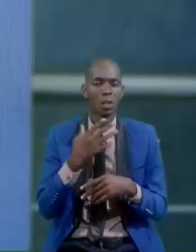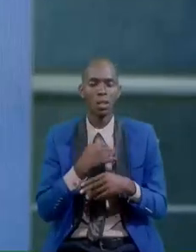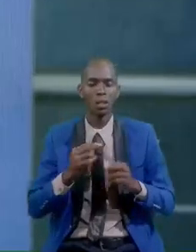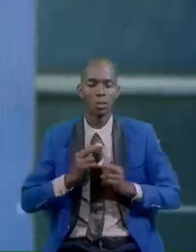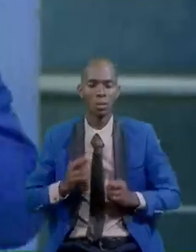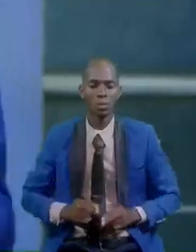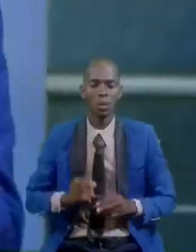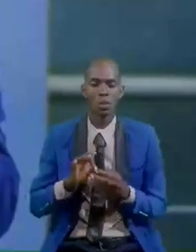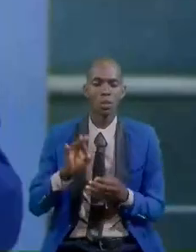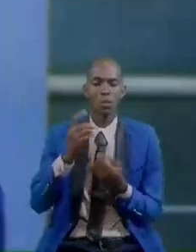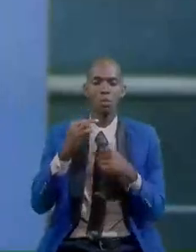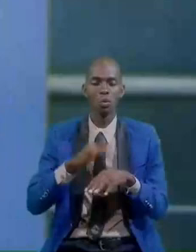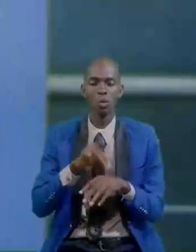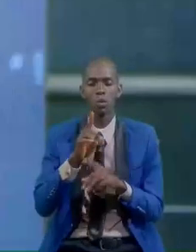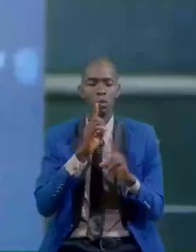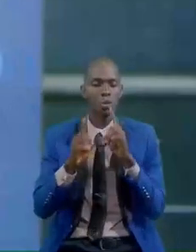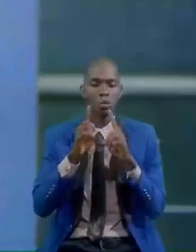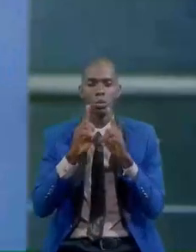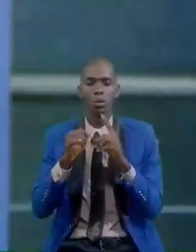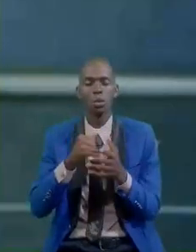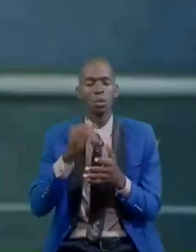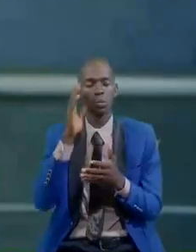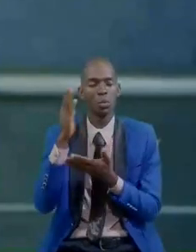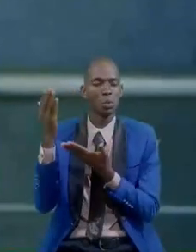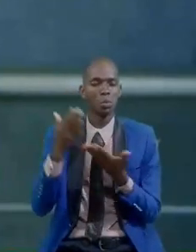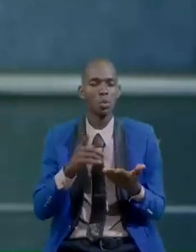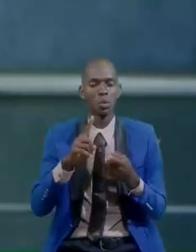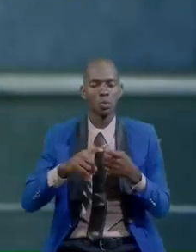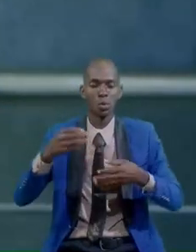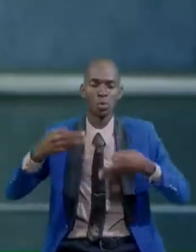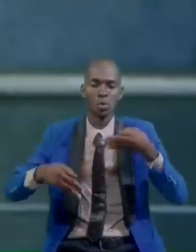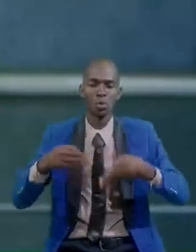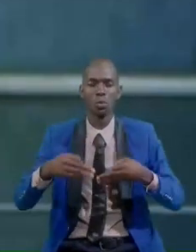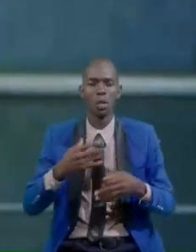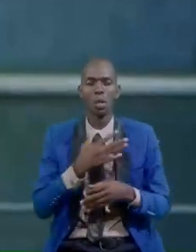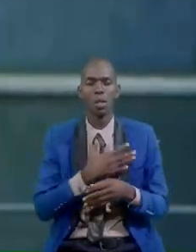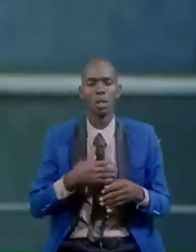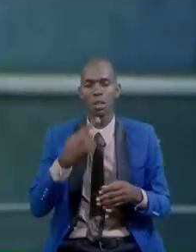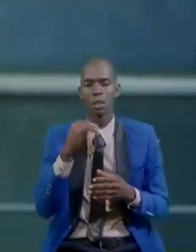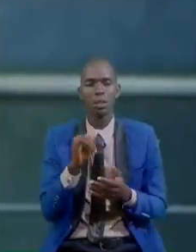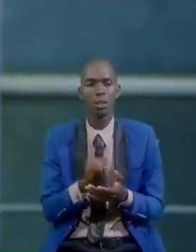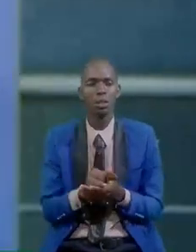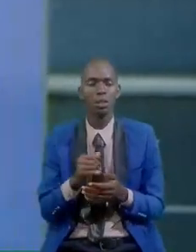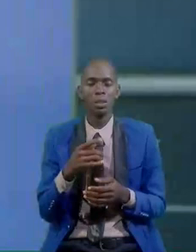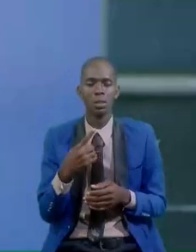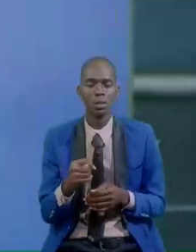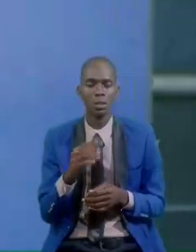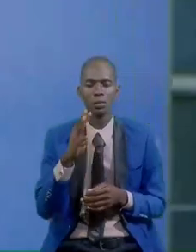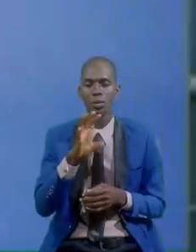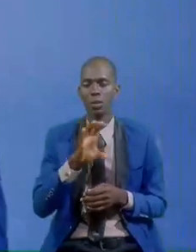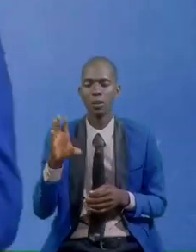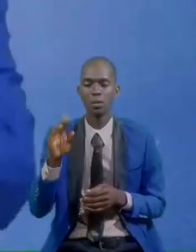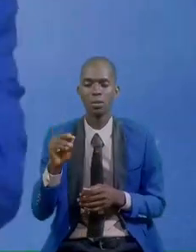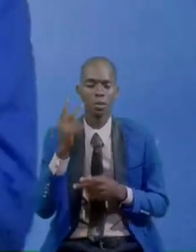tu parles pas seulement. Ça te conduira à la condamnation. Il prophétisait